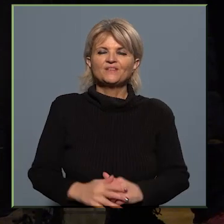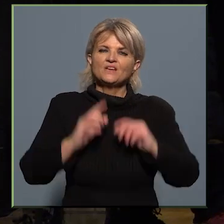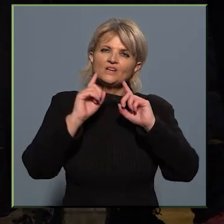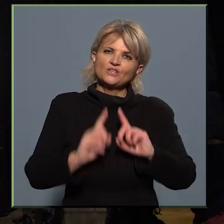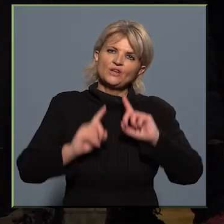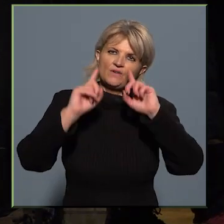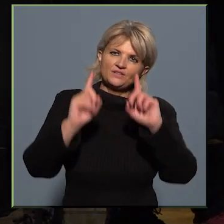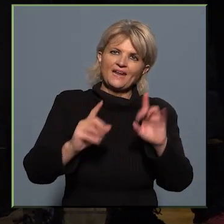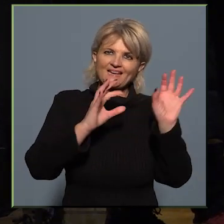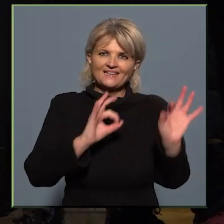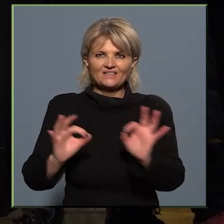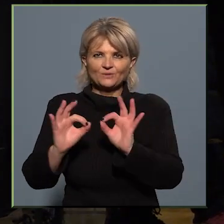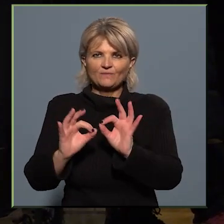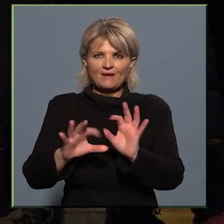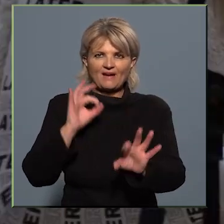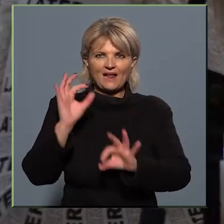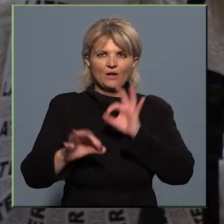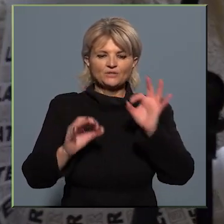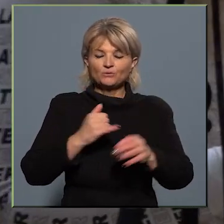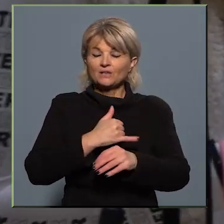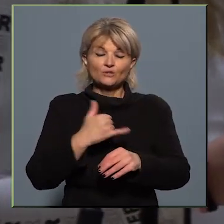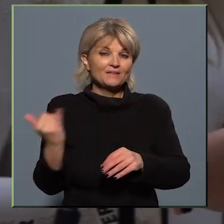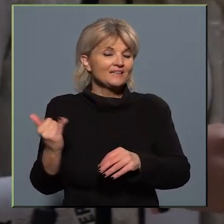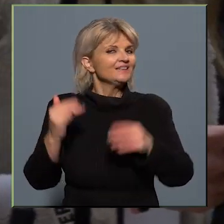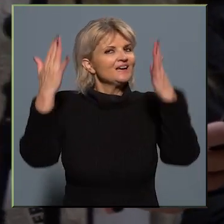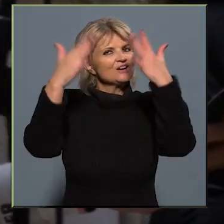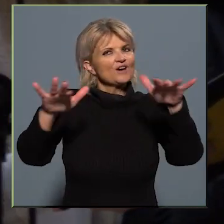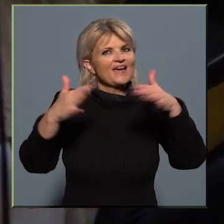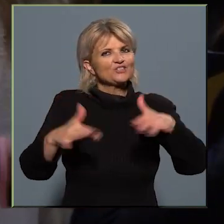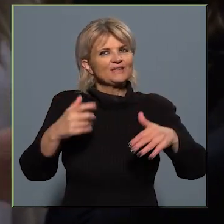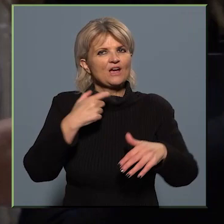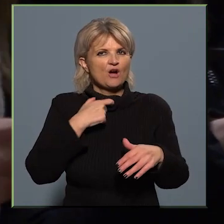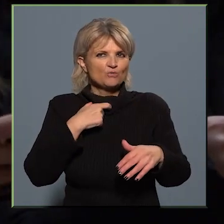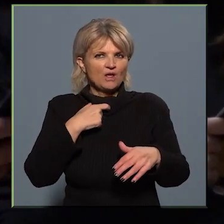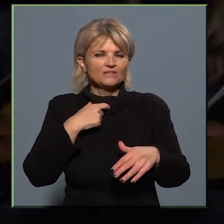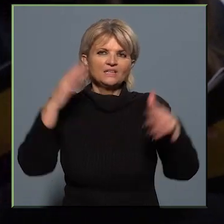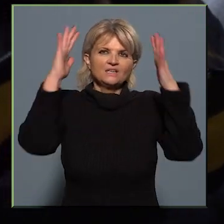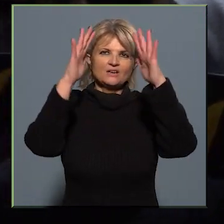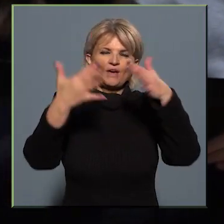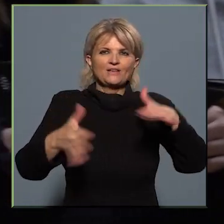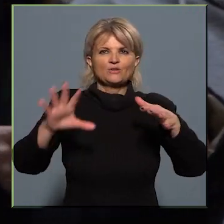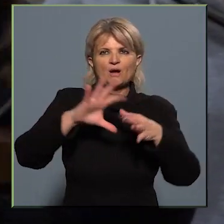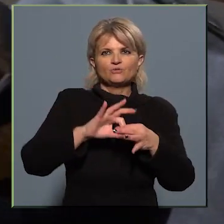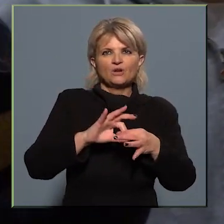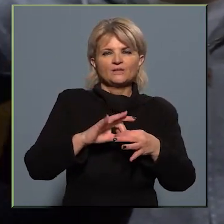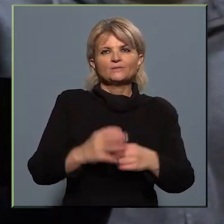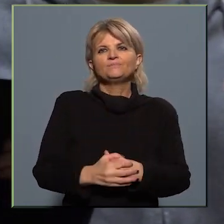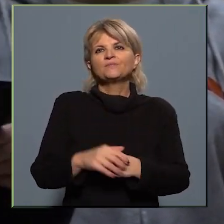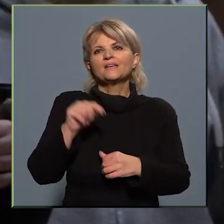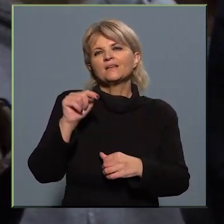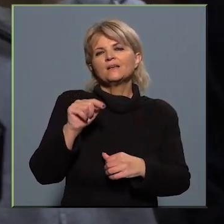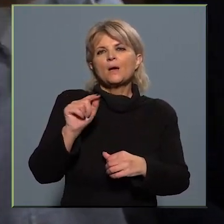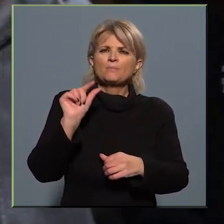hangulódva választottunk, és ezek közül mindegyik karácsonyi hangulatú, vagy karácsonyhoz kötődő, ugye a Páni Szangélikus az pedig